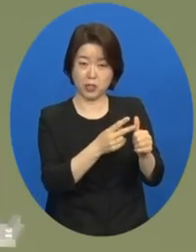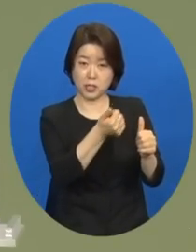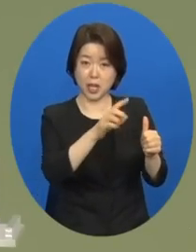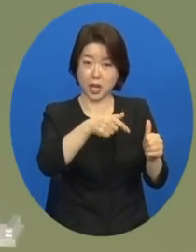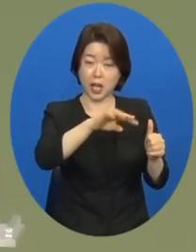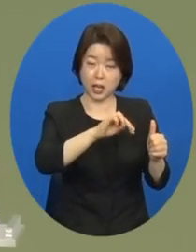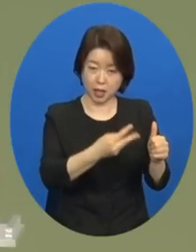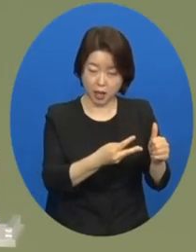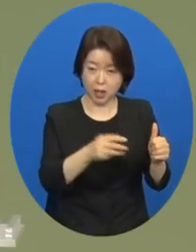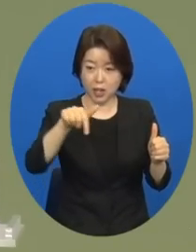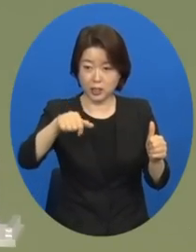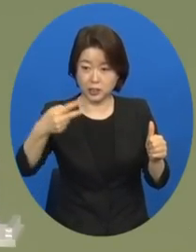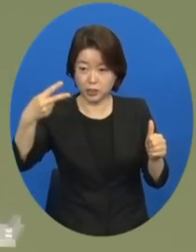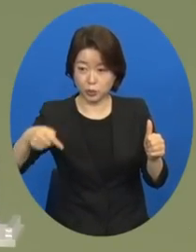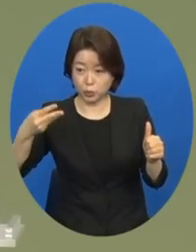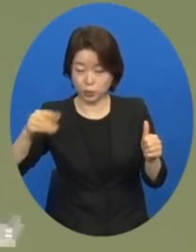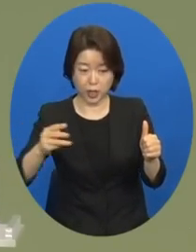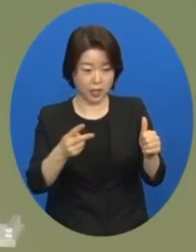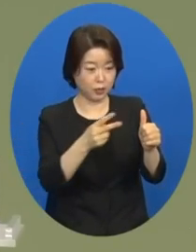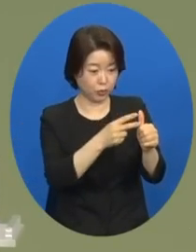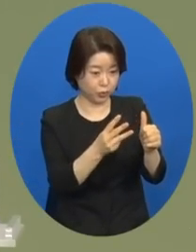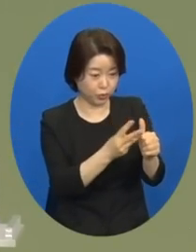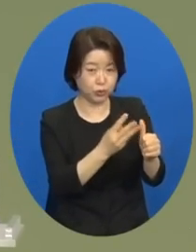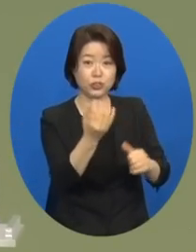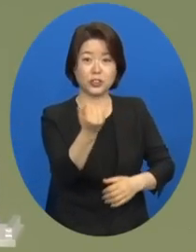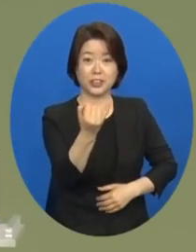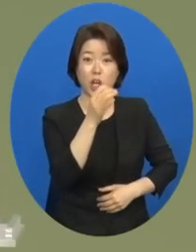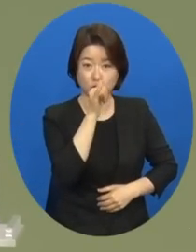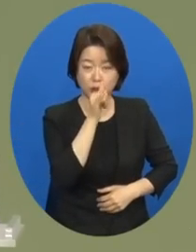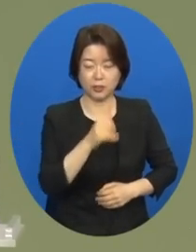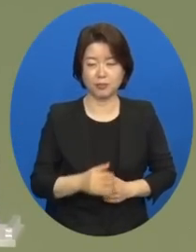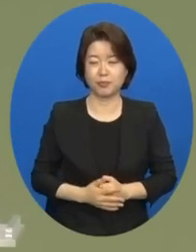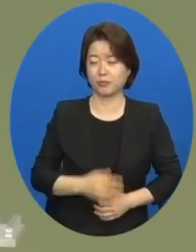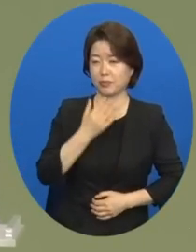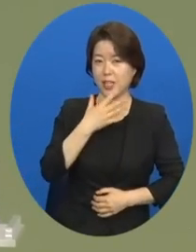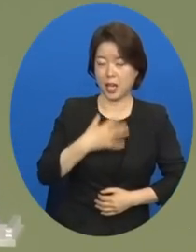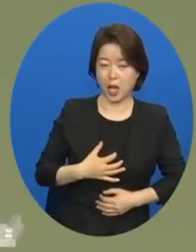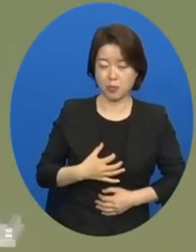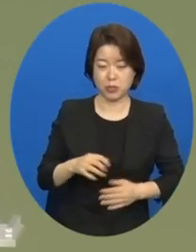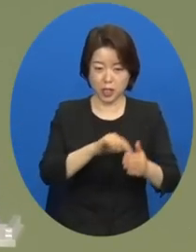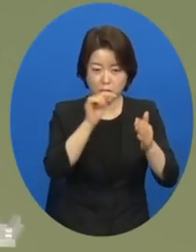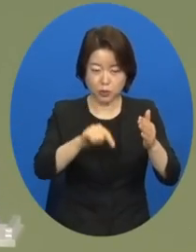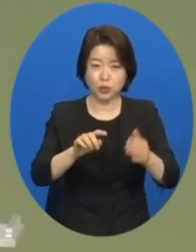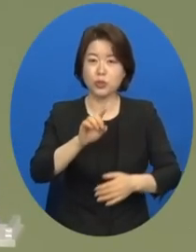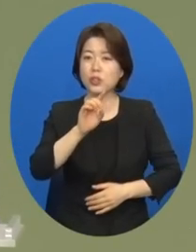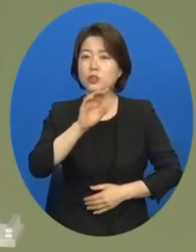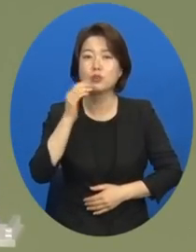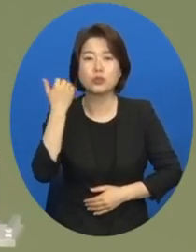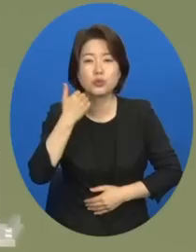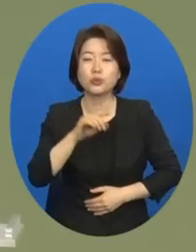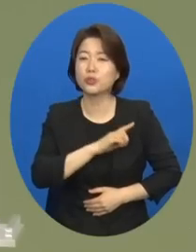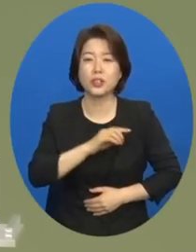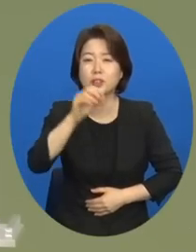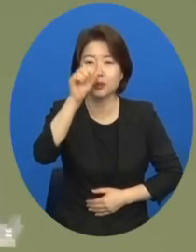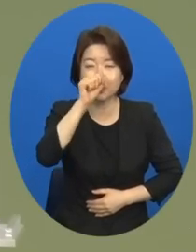그들아가 있었어요 근데 아브라함이 그 중에 누구를 가장 좋아했을까요